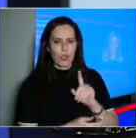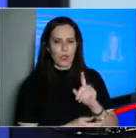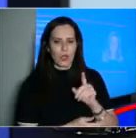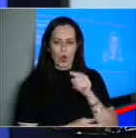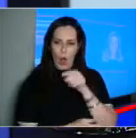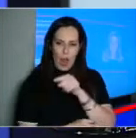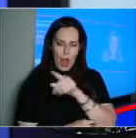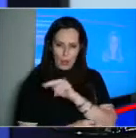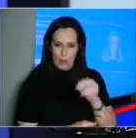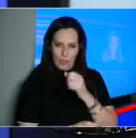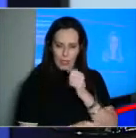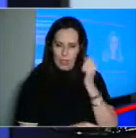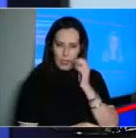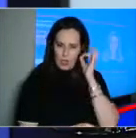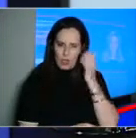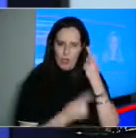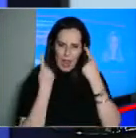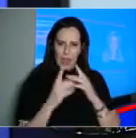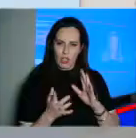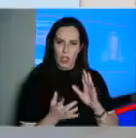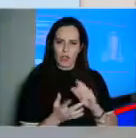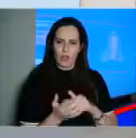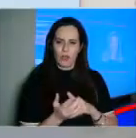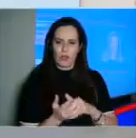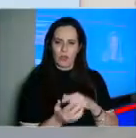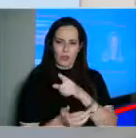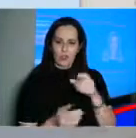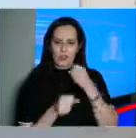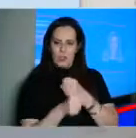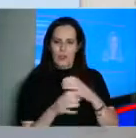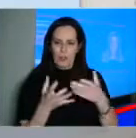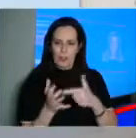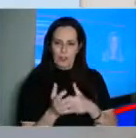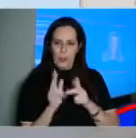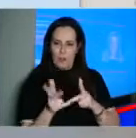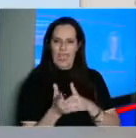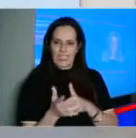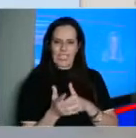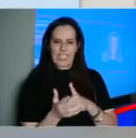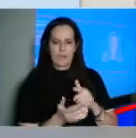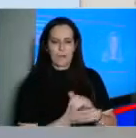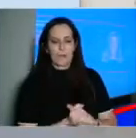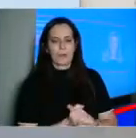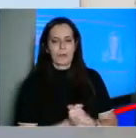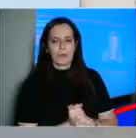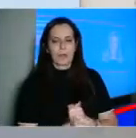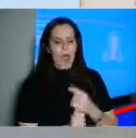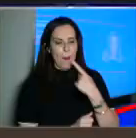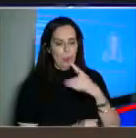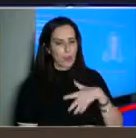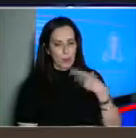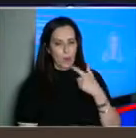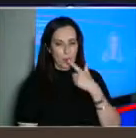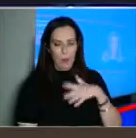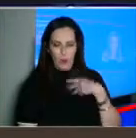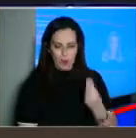לשלהבת ונושא הנשים החרדיות. כן, אנחנו נשאר לחרדים. לא, לא. אתם עוד אין ייצוג במפלגות כמו... לא נעים לי להגיד לך, אמרת שאת מרגישה טוב